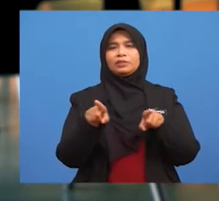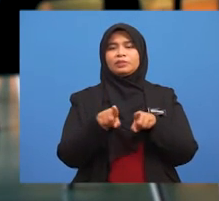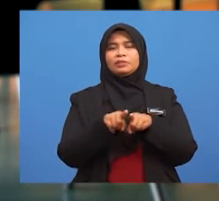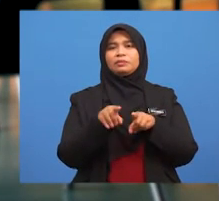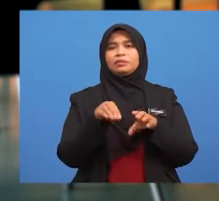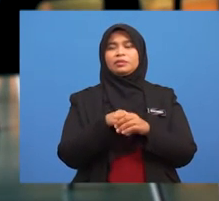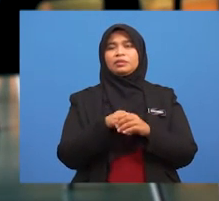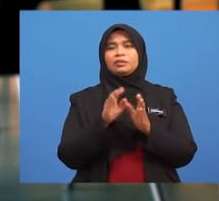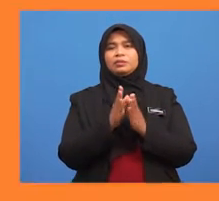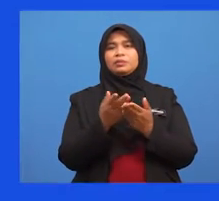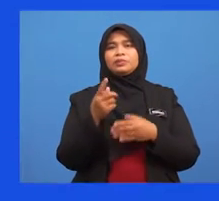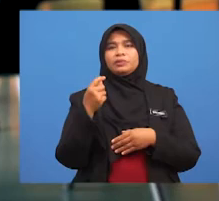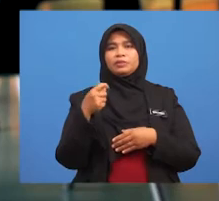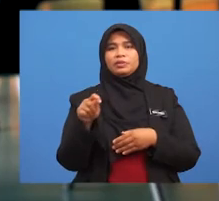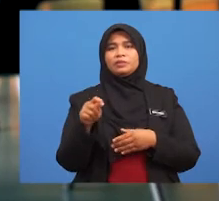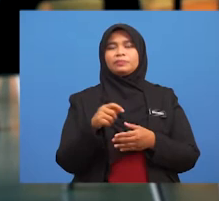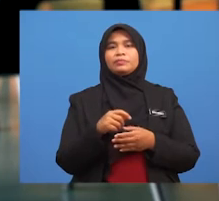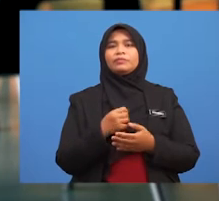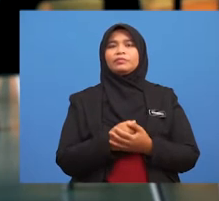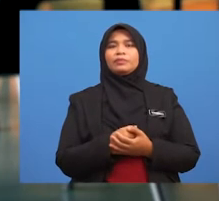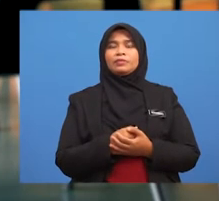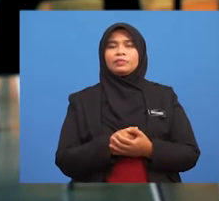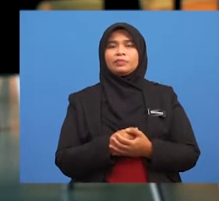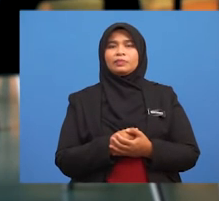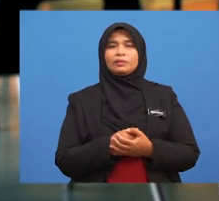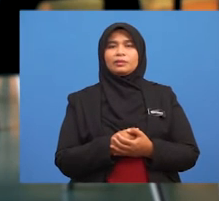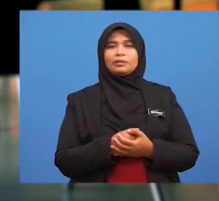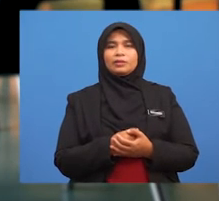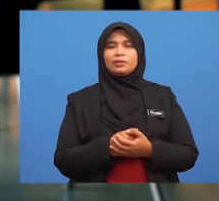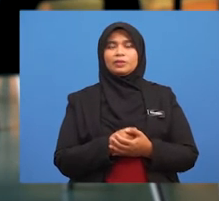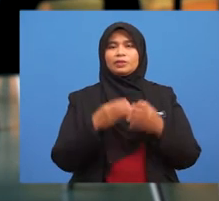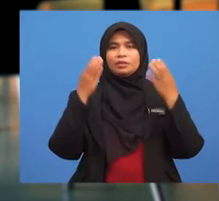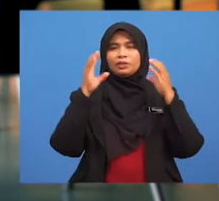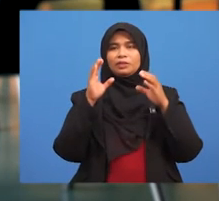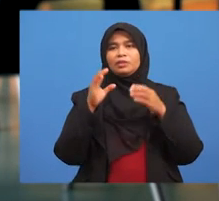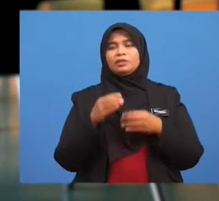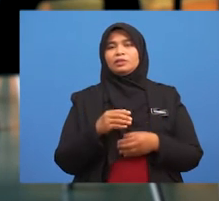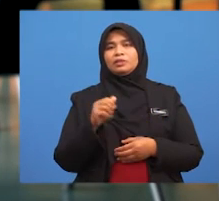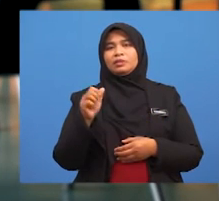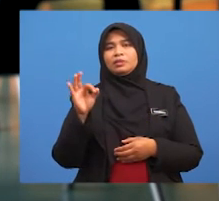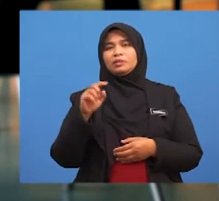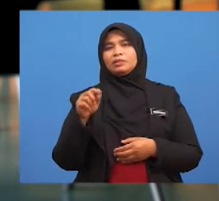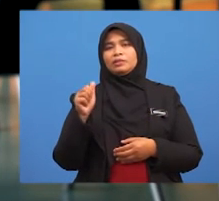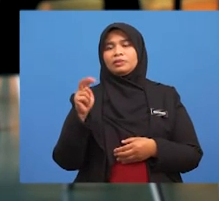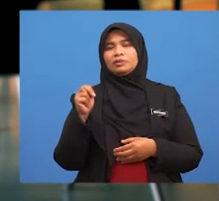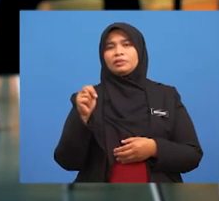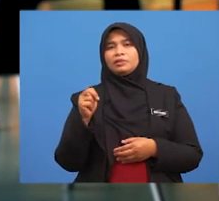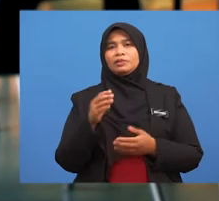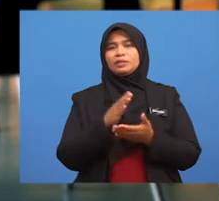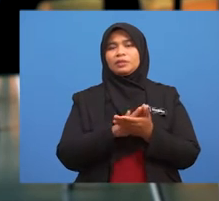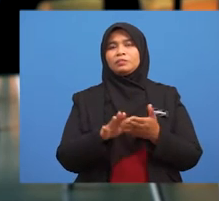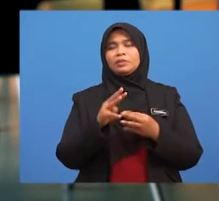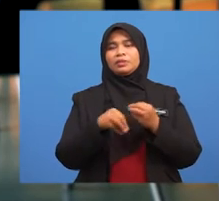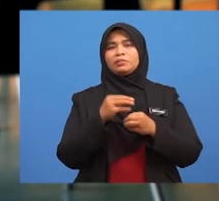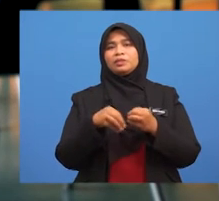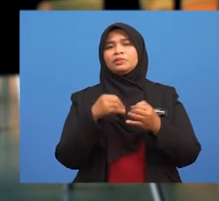buku teks ini. Akhir kata daripada saya, Cikgu Afzan binti Zulkarnaini,